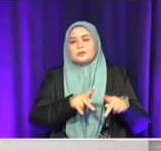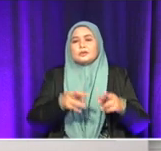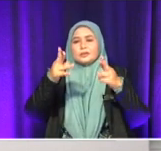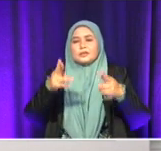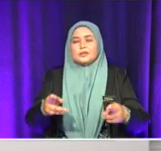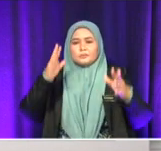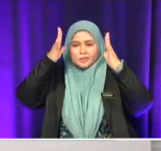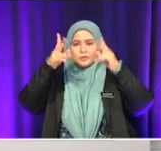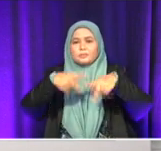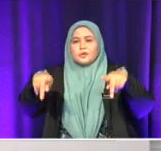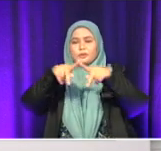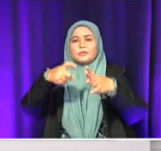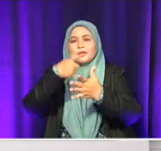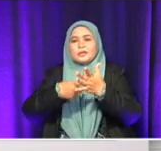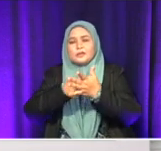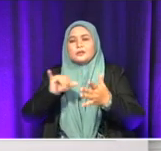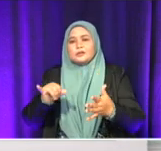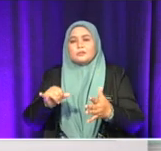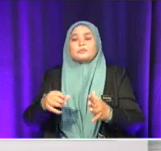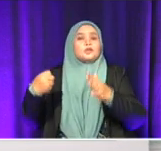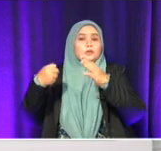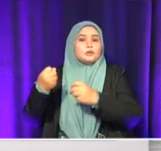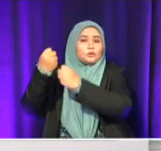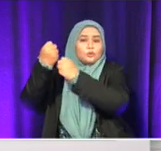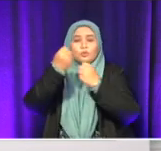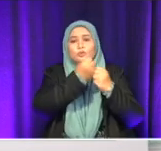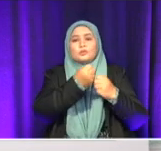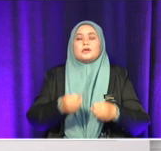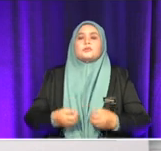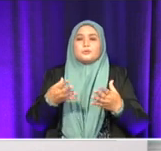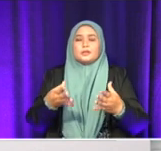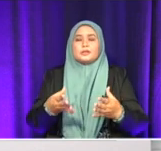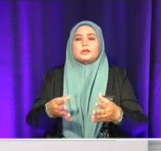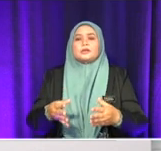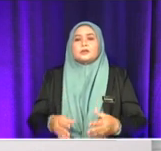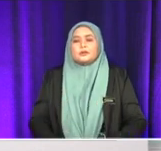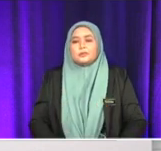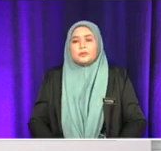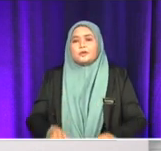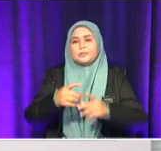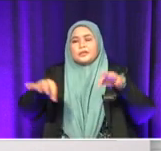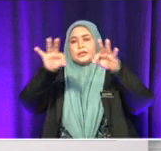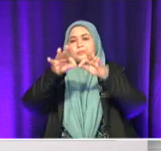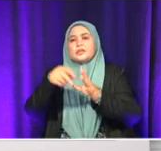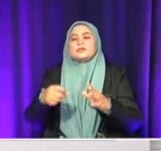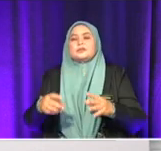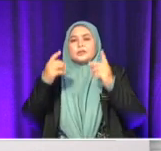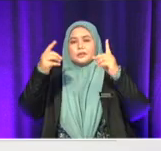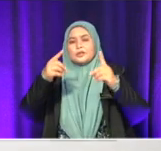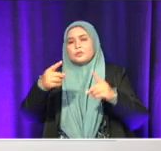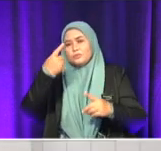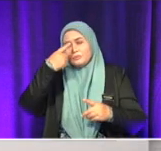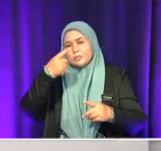Malaysia belum menghargai menyokong dan memberikan komitmen terhadap kepentingan pendidikan bagi perpaduan kaum dan